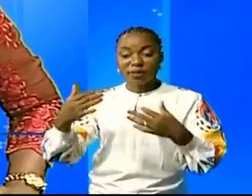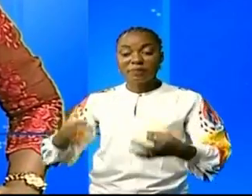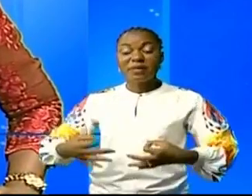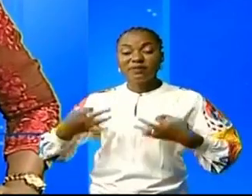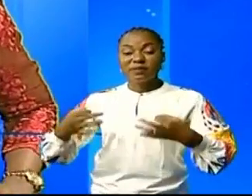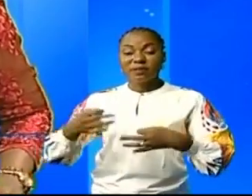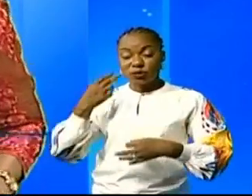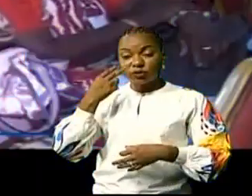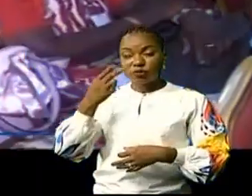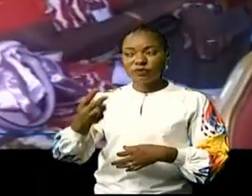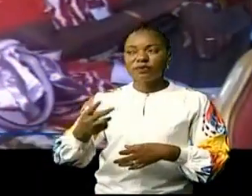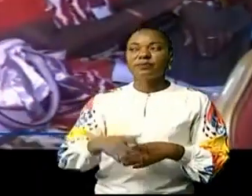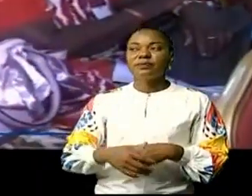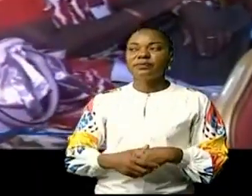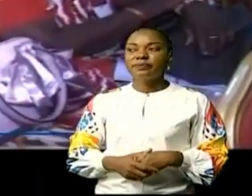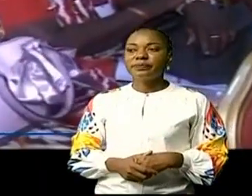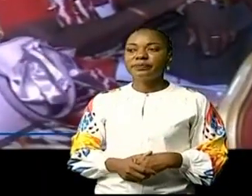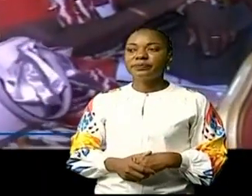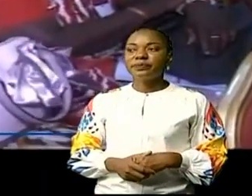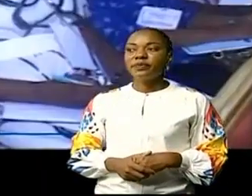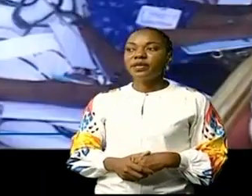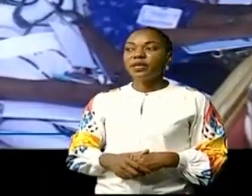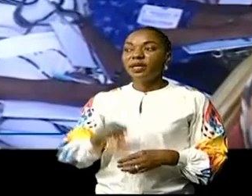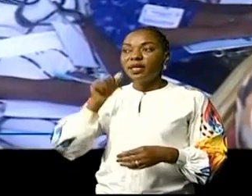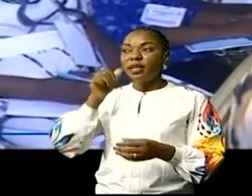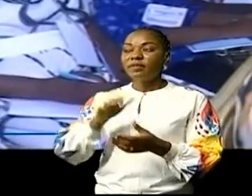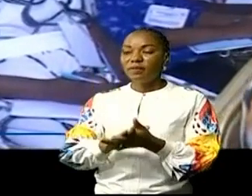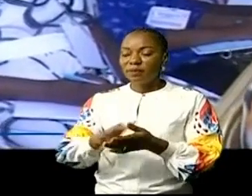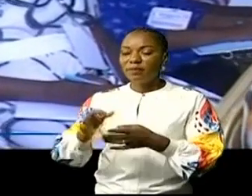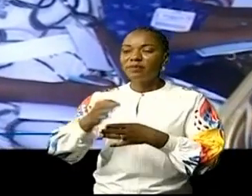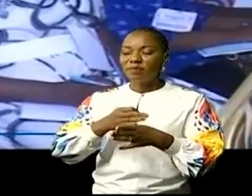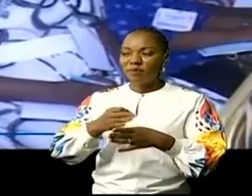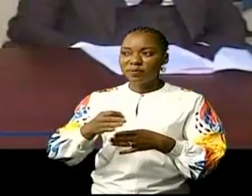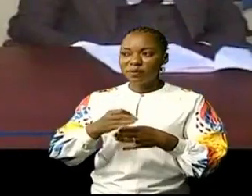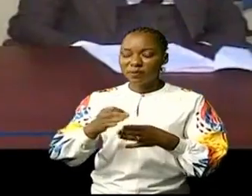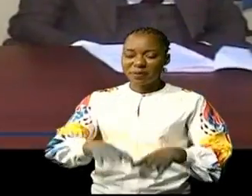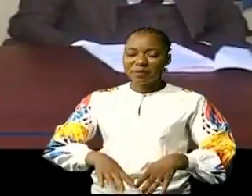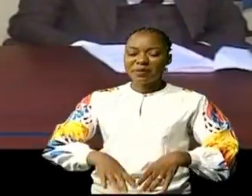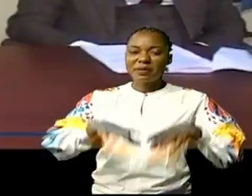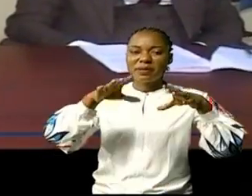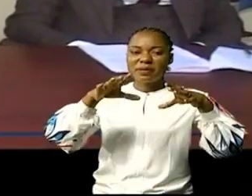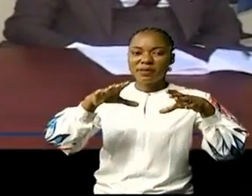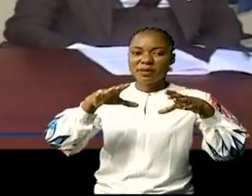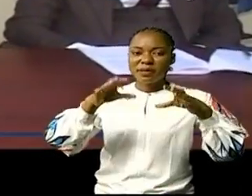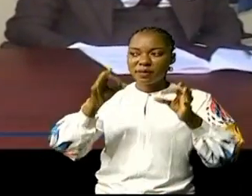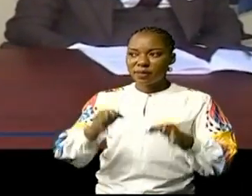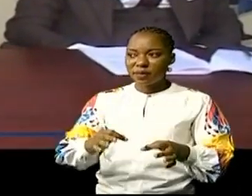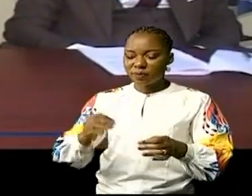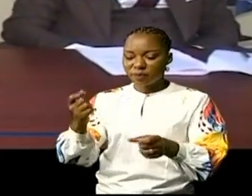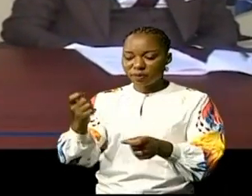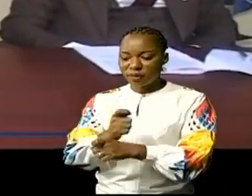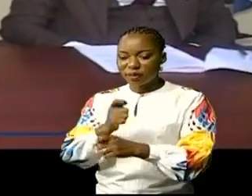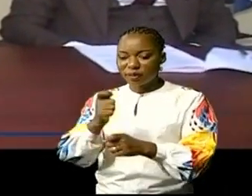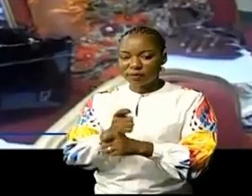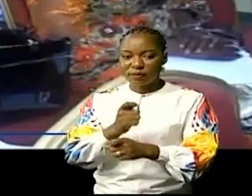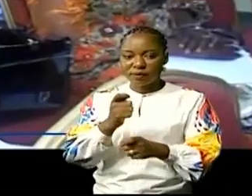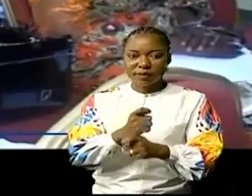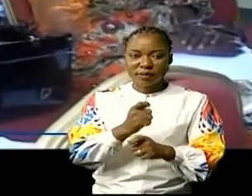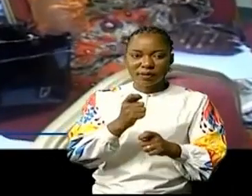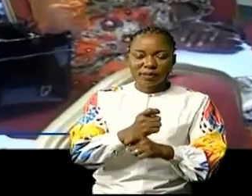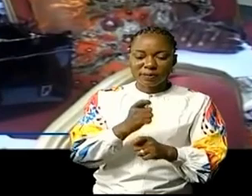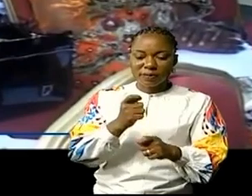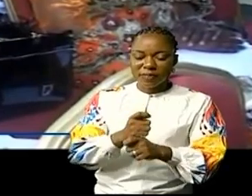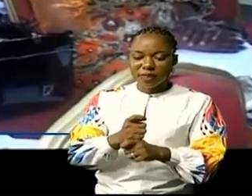manifestation. Sont nombreuses à l'issue de cette formation exclusive pour les femmes travailleuses de la capitale. La maîtrise